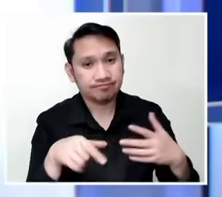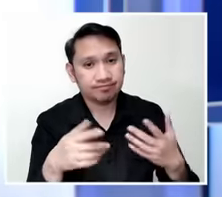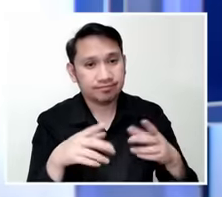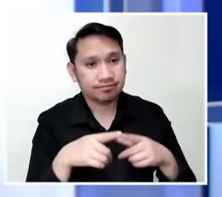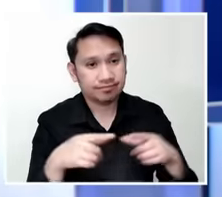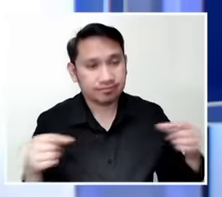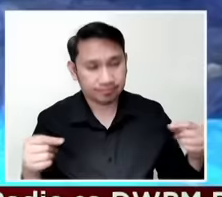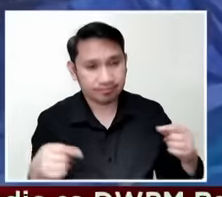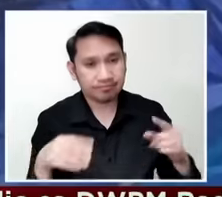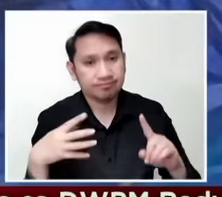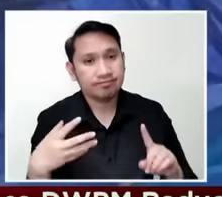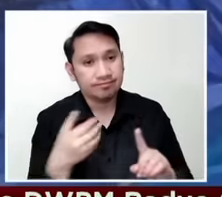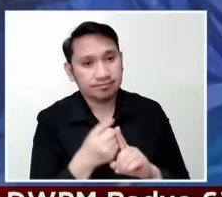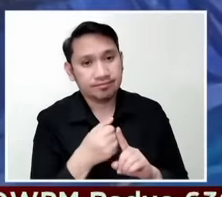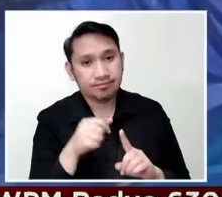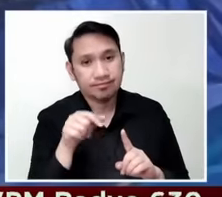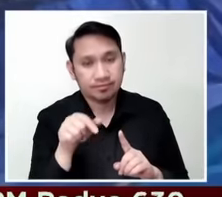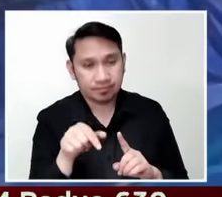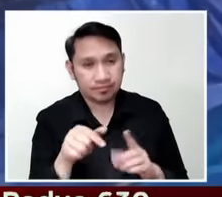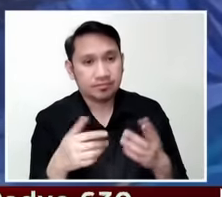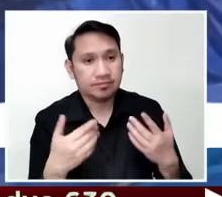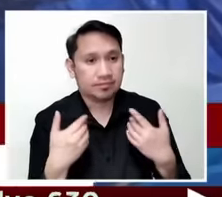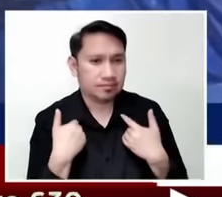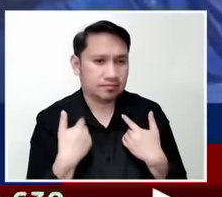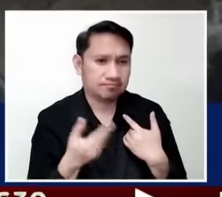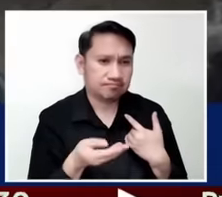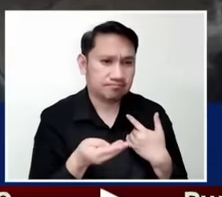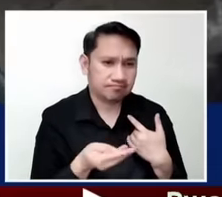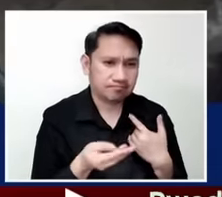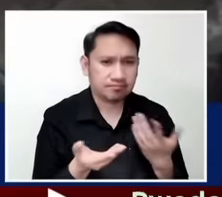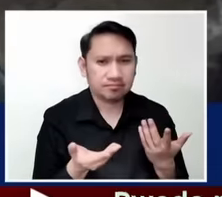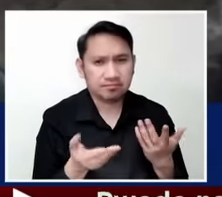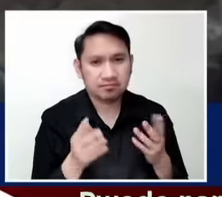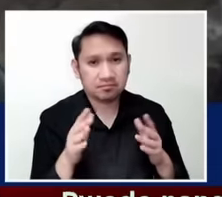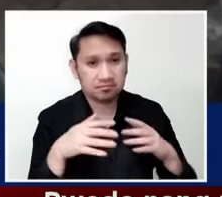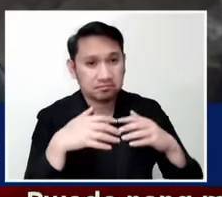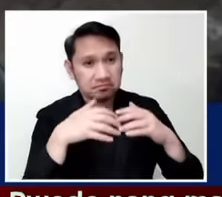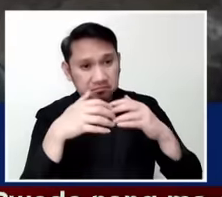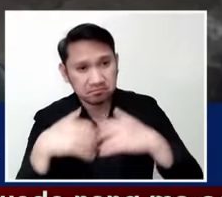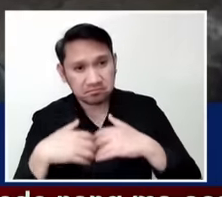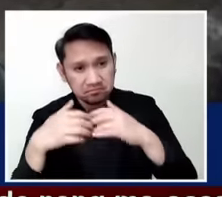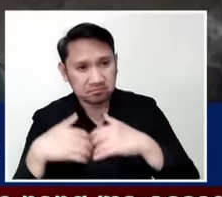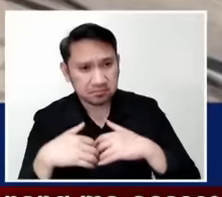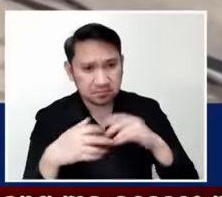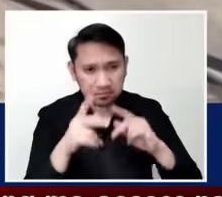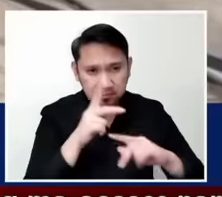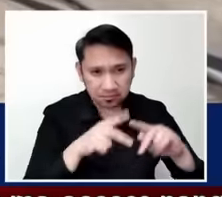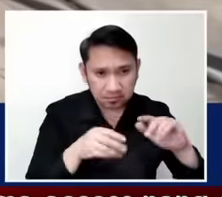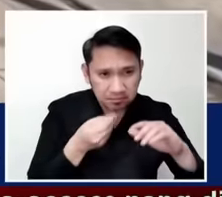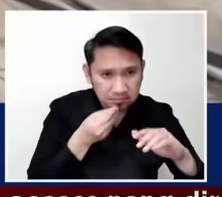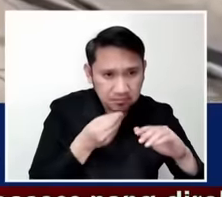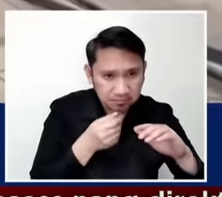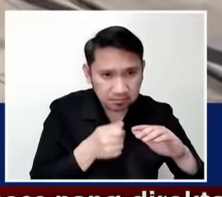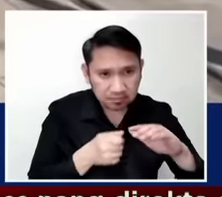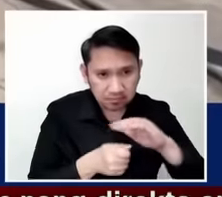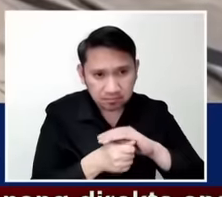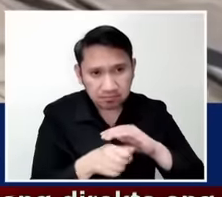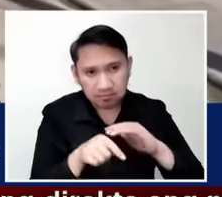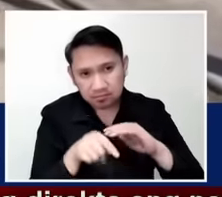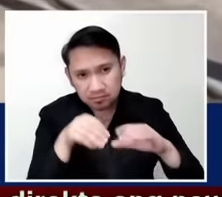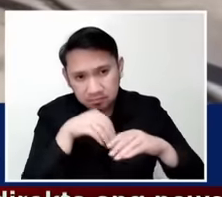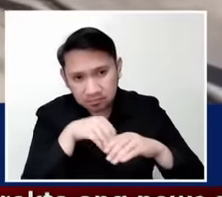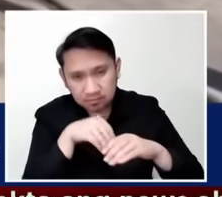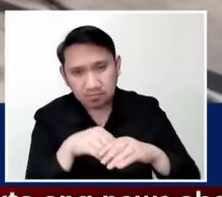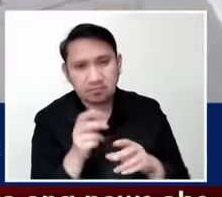Noto Peninsula kung saan may ilan pang pinangangambahang natabunan ng mga gumuhong gusali. Nakikita na mas pahirapan ang